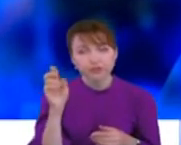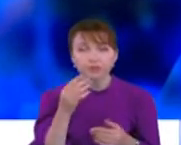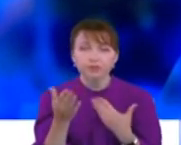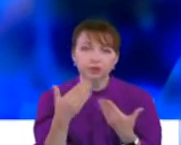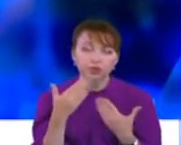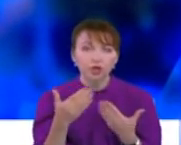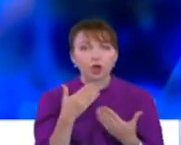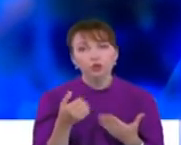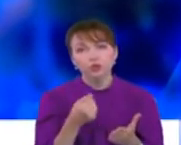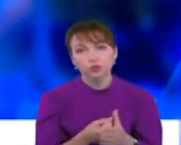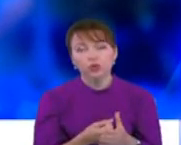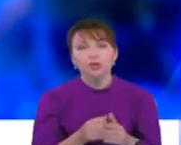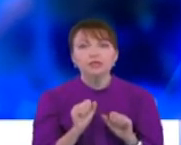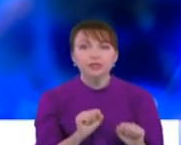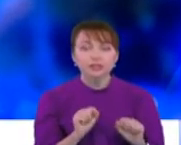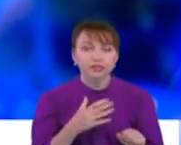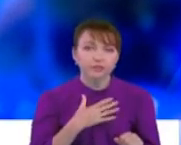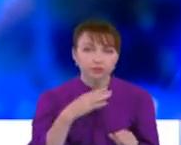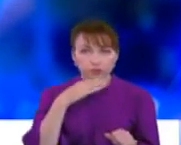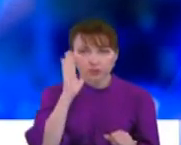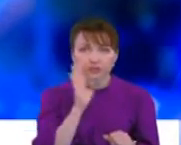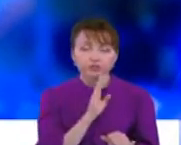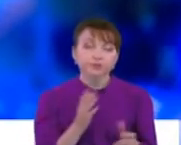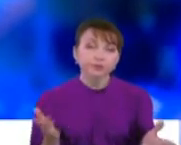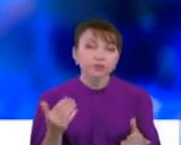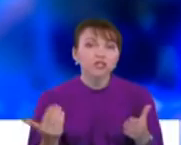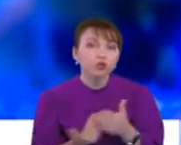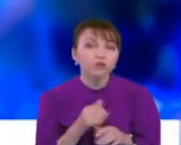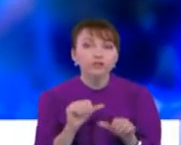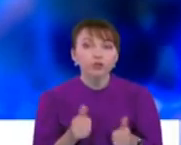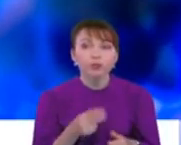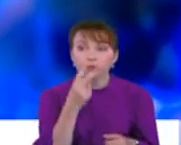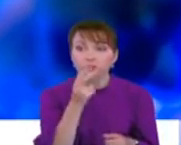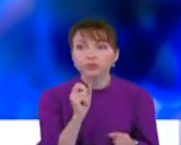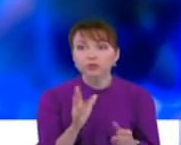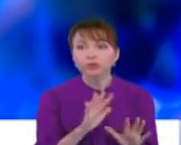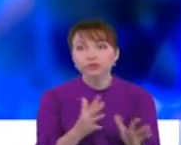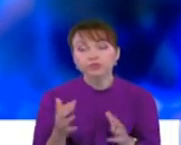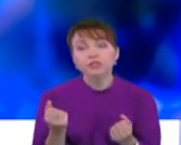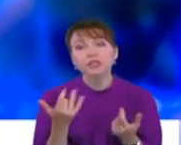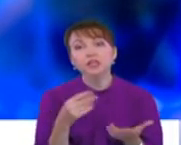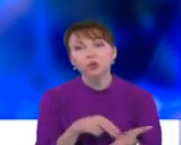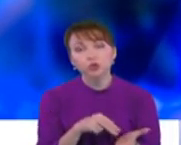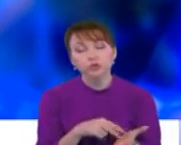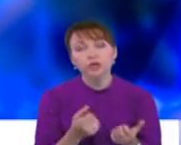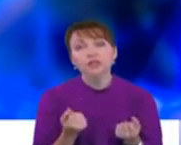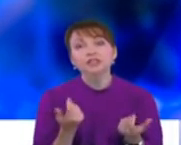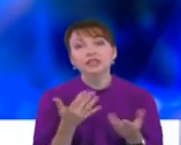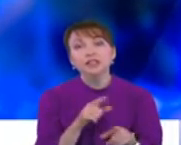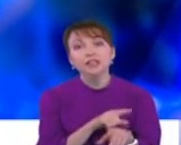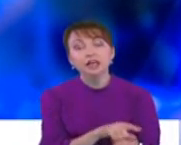до захисників нашої батьківщини. Ну, в будь-якому разі, це новий формат. Подивимося, як він буде відбуватися і скільки він дійсно буде коштувати, оскільки техніки там не